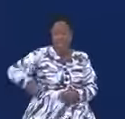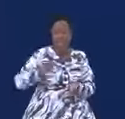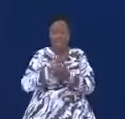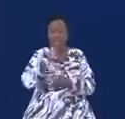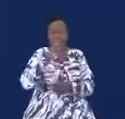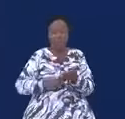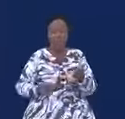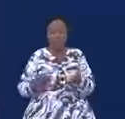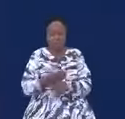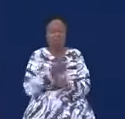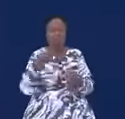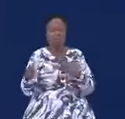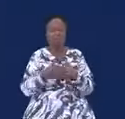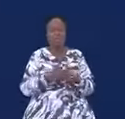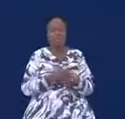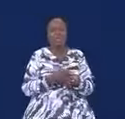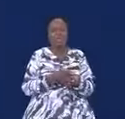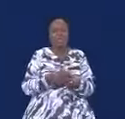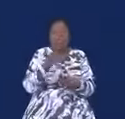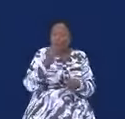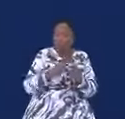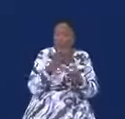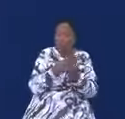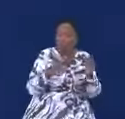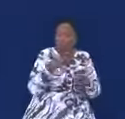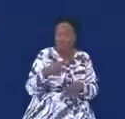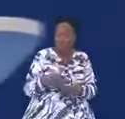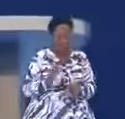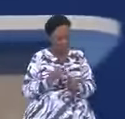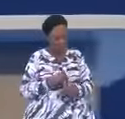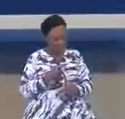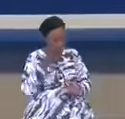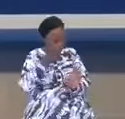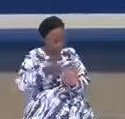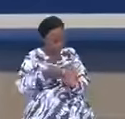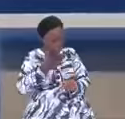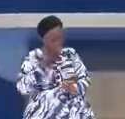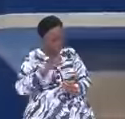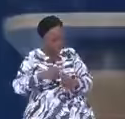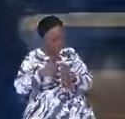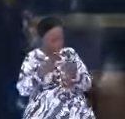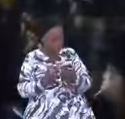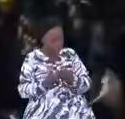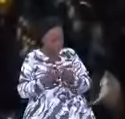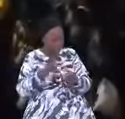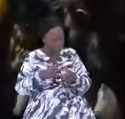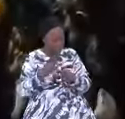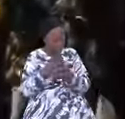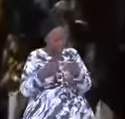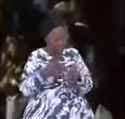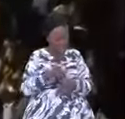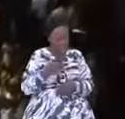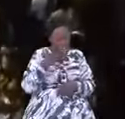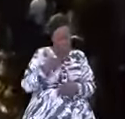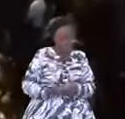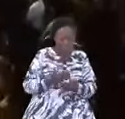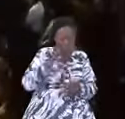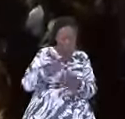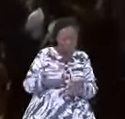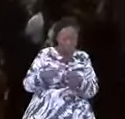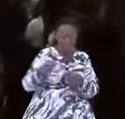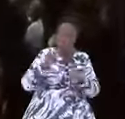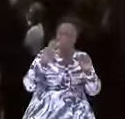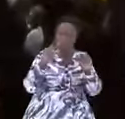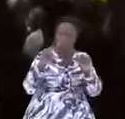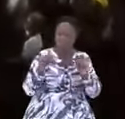si j'aimais jouer au gang katché de hbo va m'arriver non ça ne se passe pas comme ça si je sème une